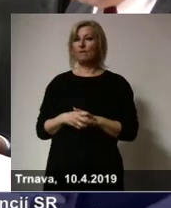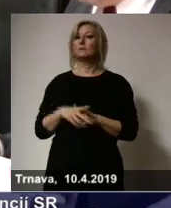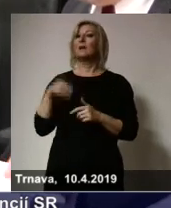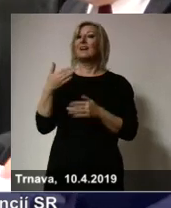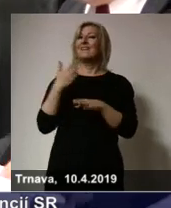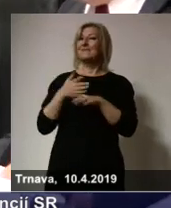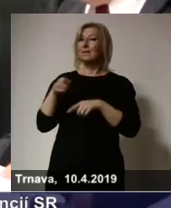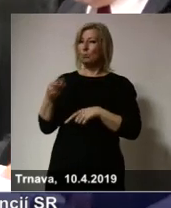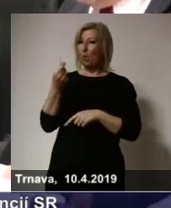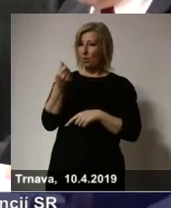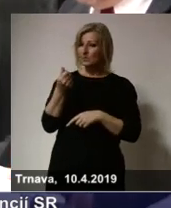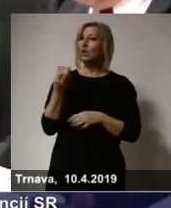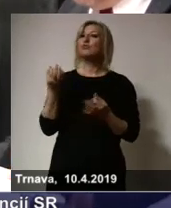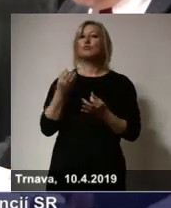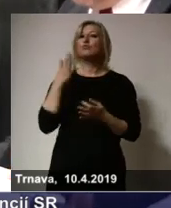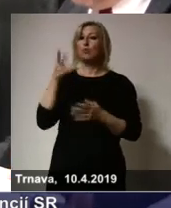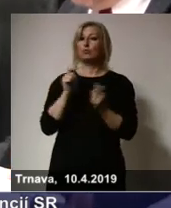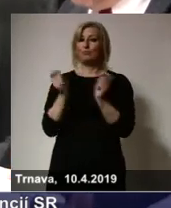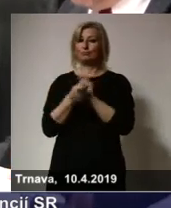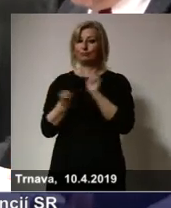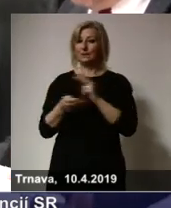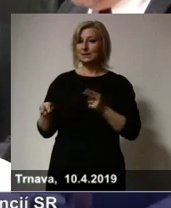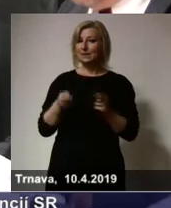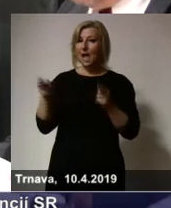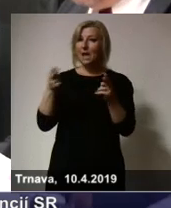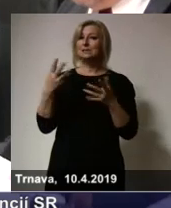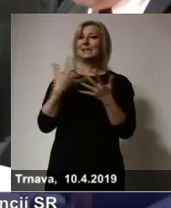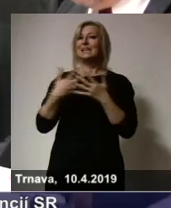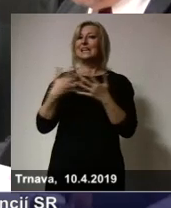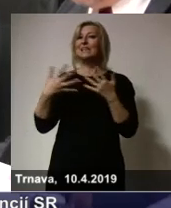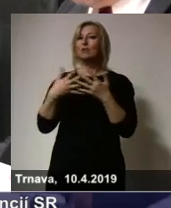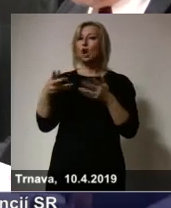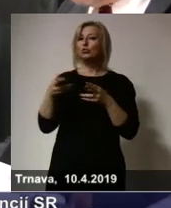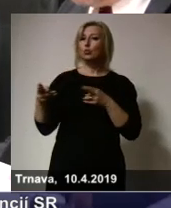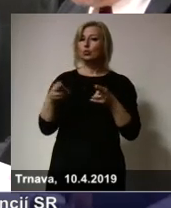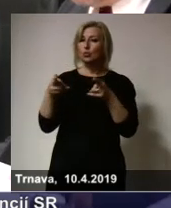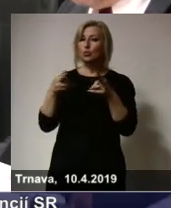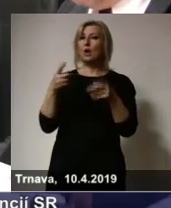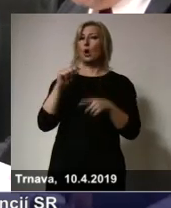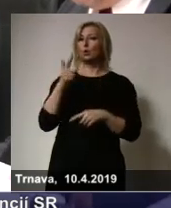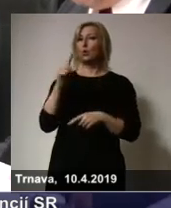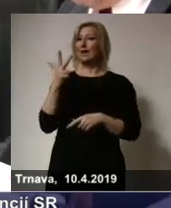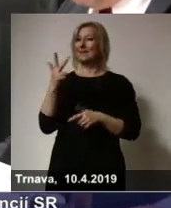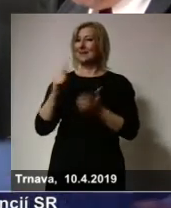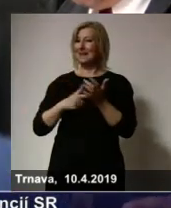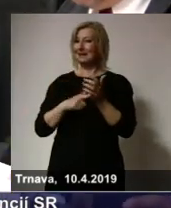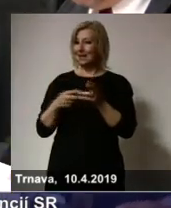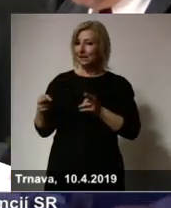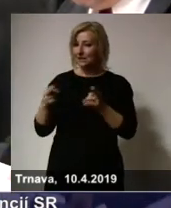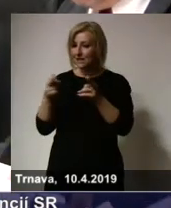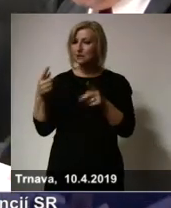a mostných objektov na cestnej infraštruktúre 2. a 3. triedy, vrátane prípravnej a projektovej